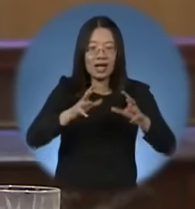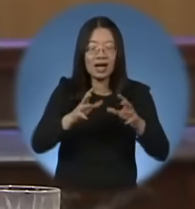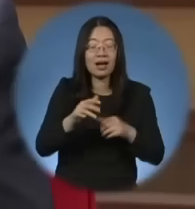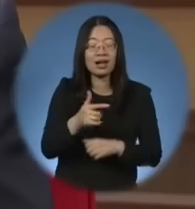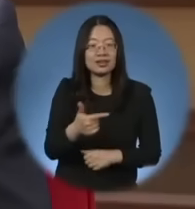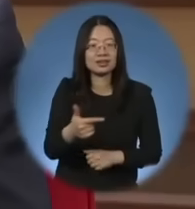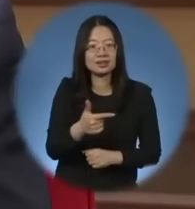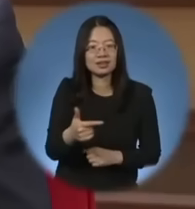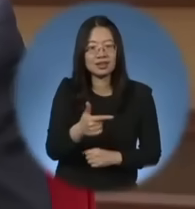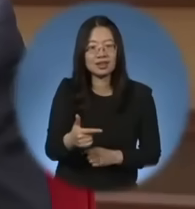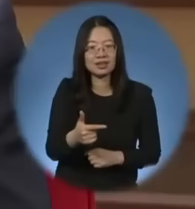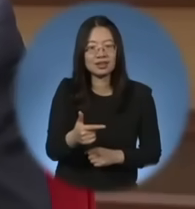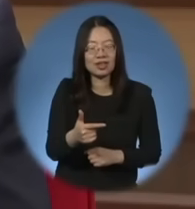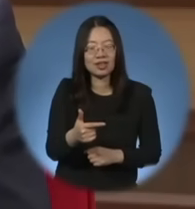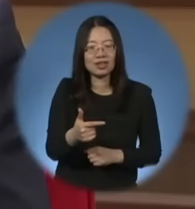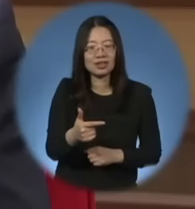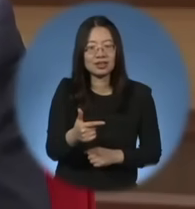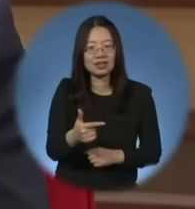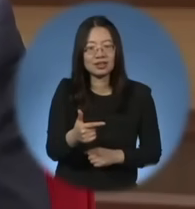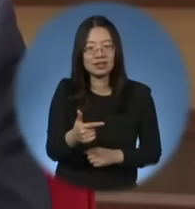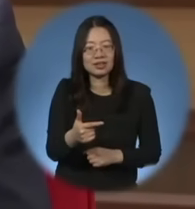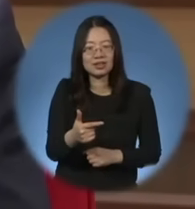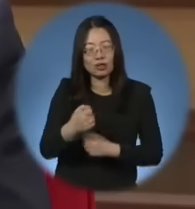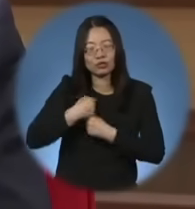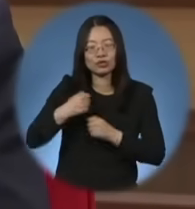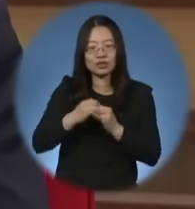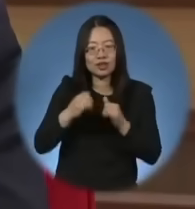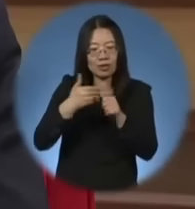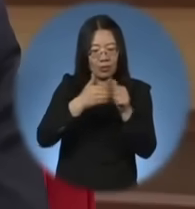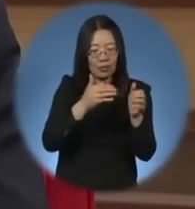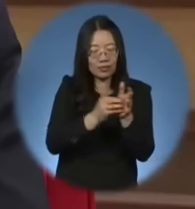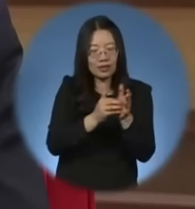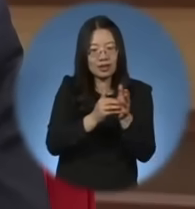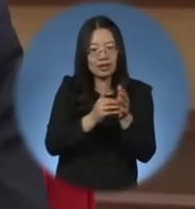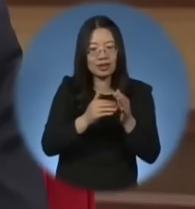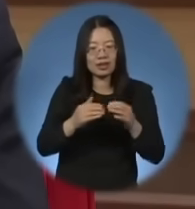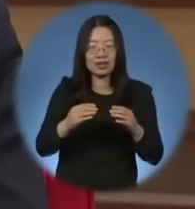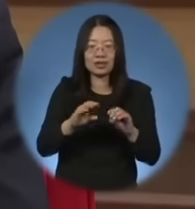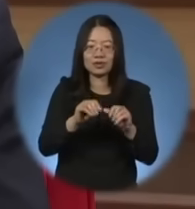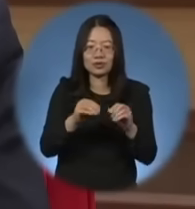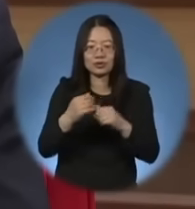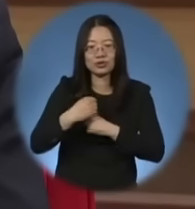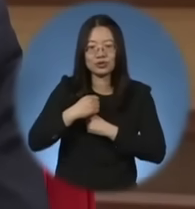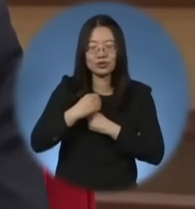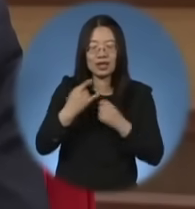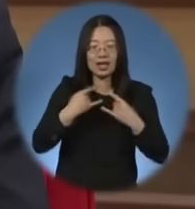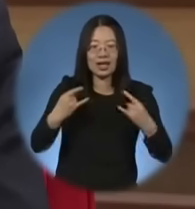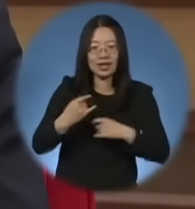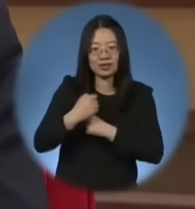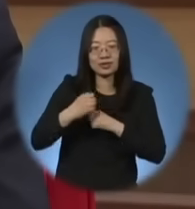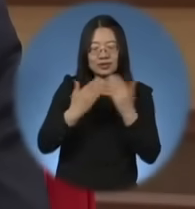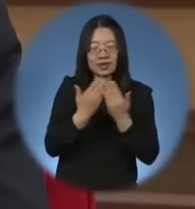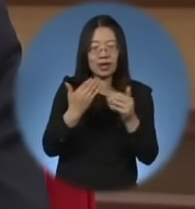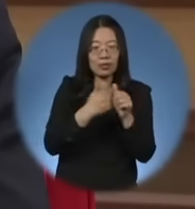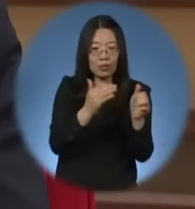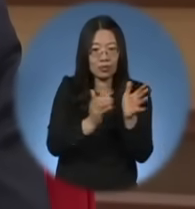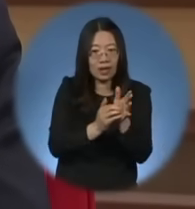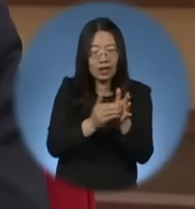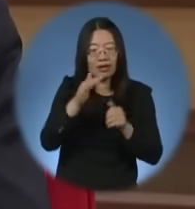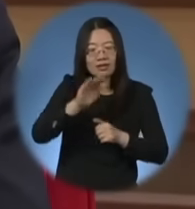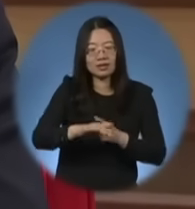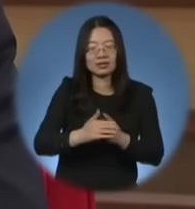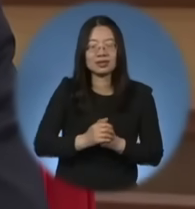상당히 저 군 군력을 좀 보냈었어요 육군 해군 다 보냈